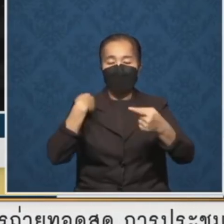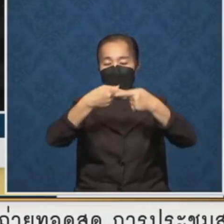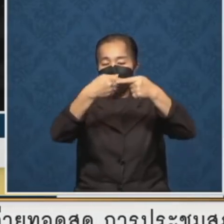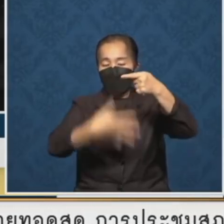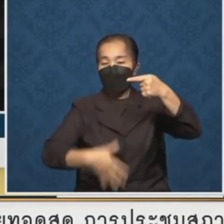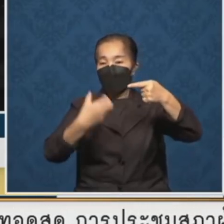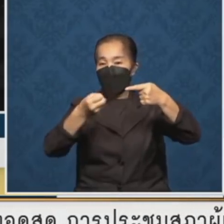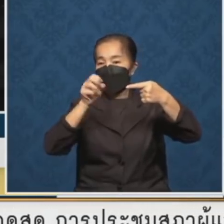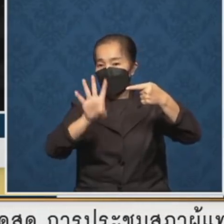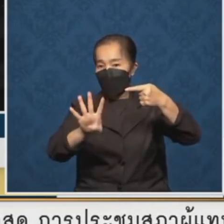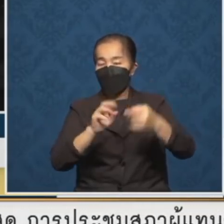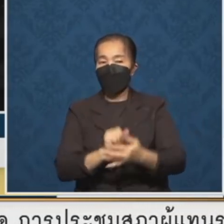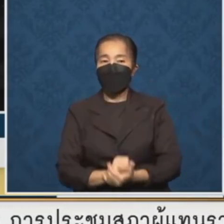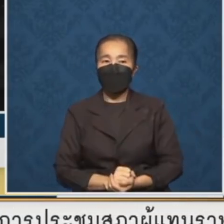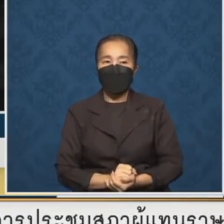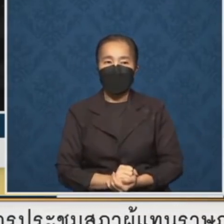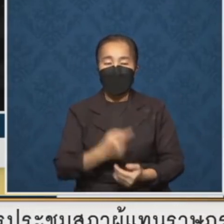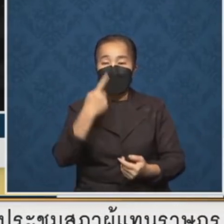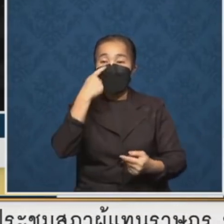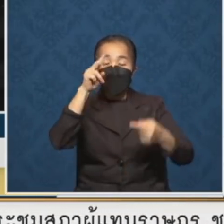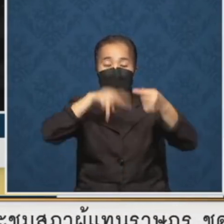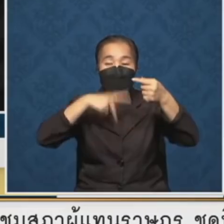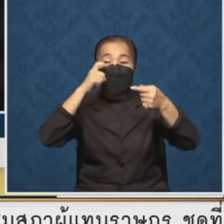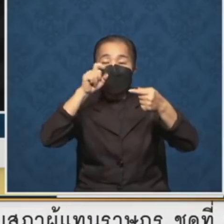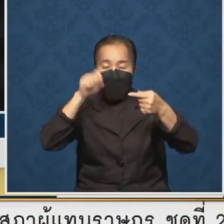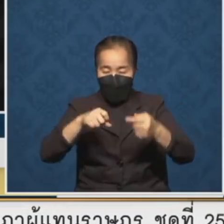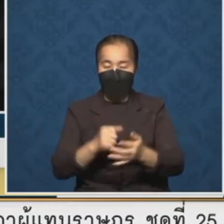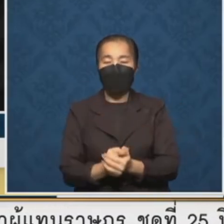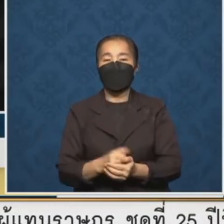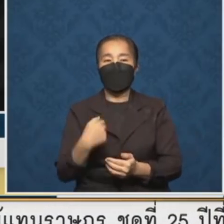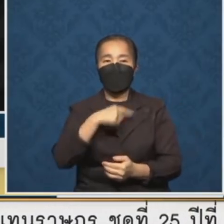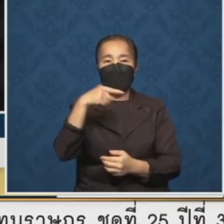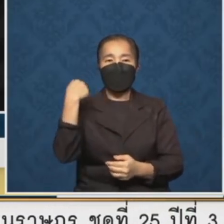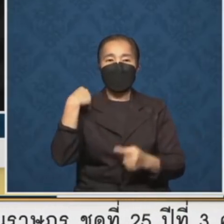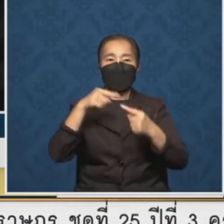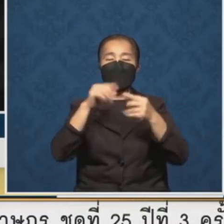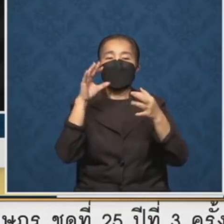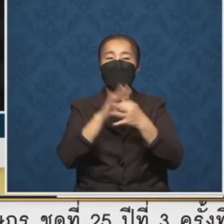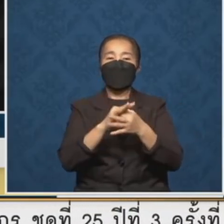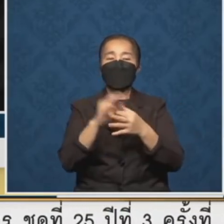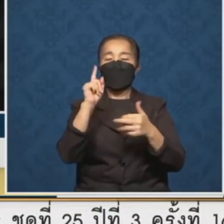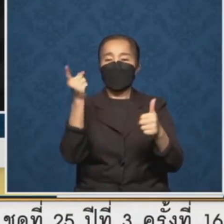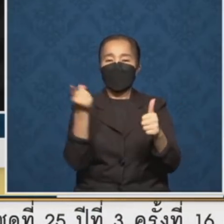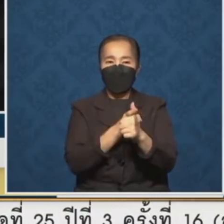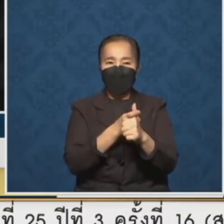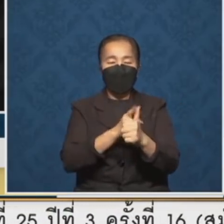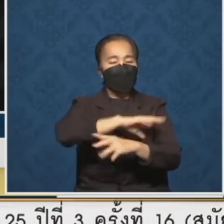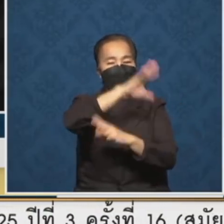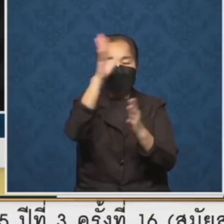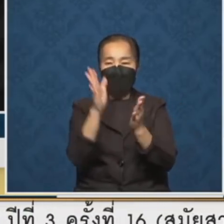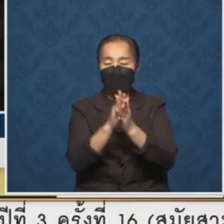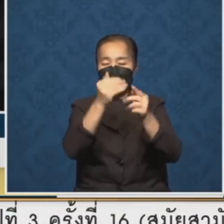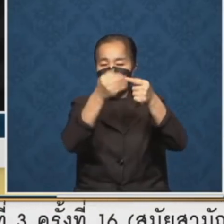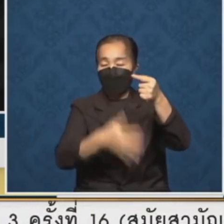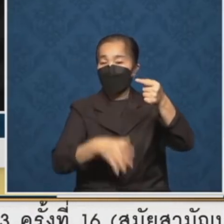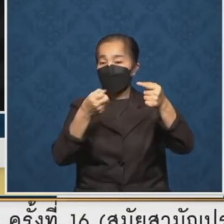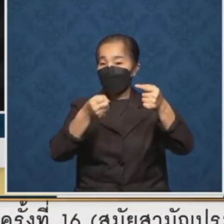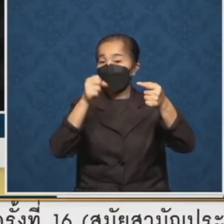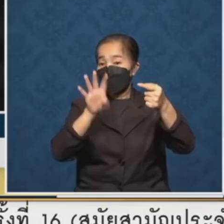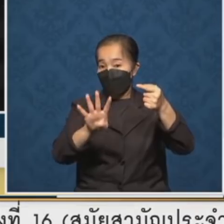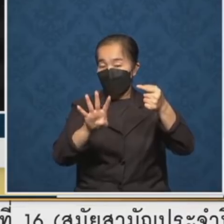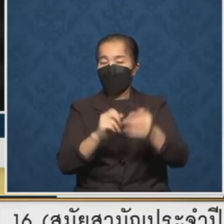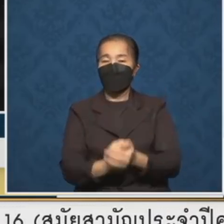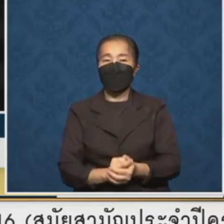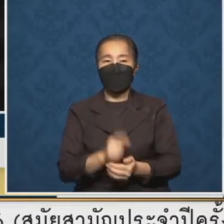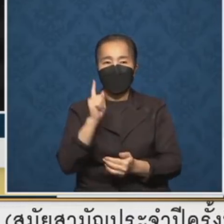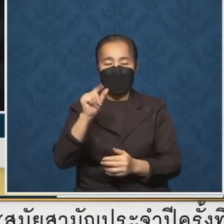ครับอาจจะอ่านไม่เห็นนะครับแล้วก็ส่วนใหญ่เนี่ยมันก็จะเป็นศัพท์เทคนิคนิดนึงแล้วก็ทั้งหมด14ข้อนี้นะครับไม่มีอยู่ใน